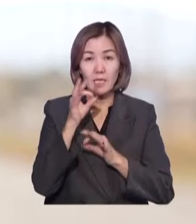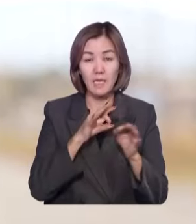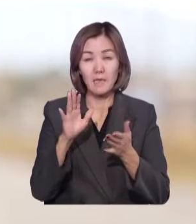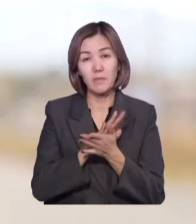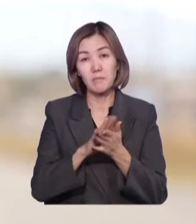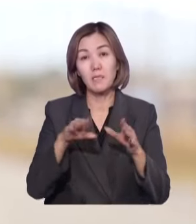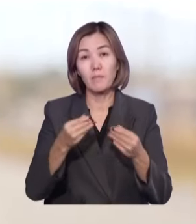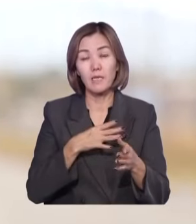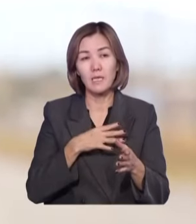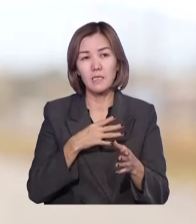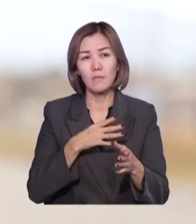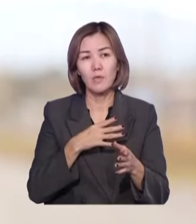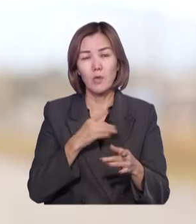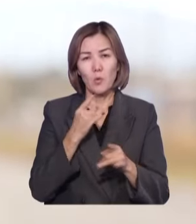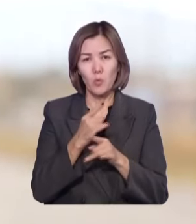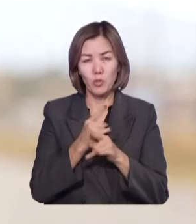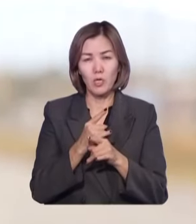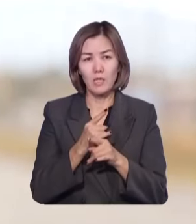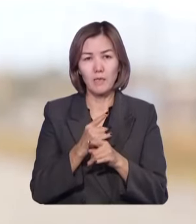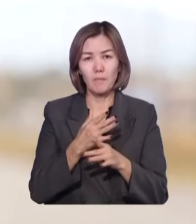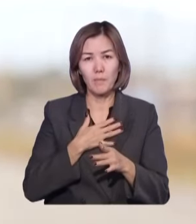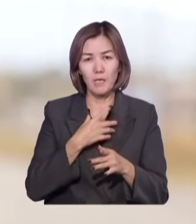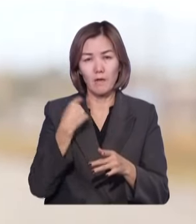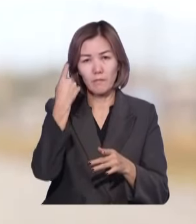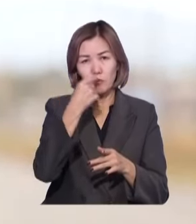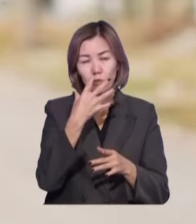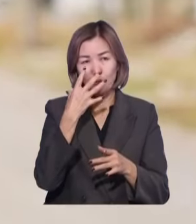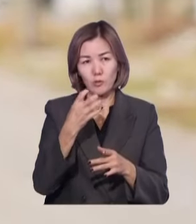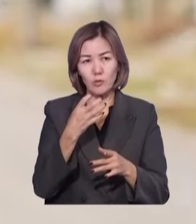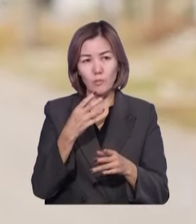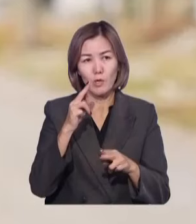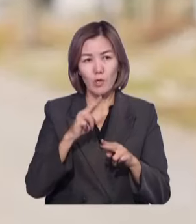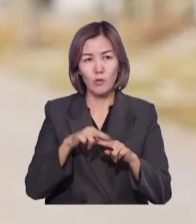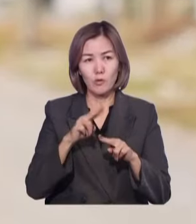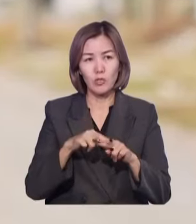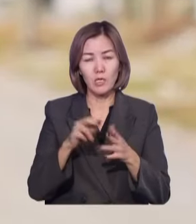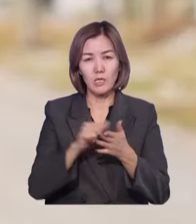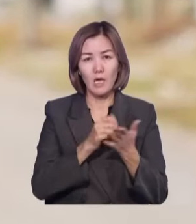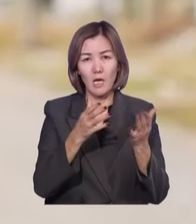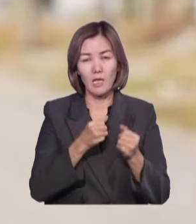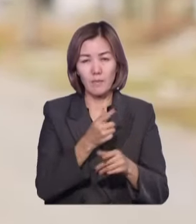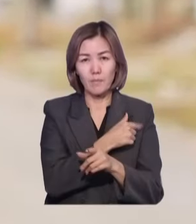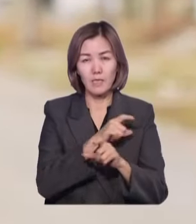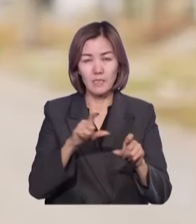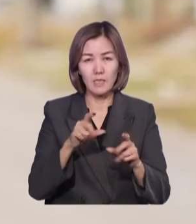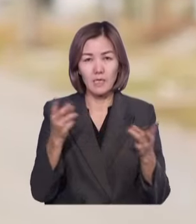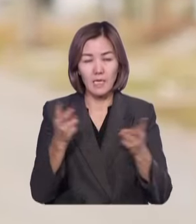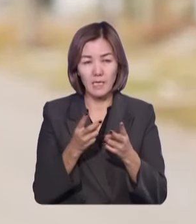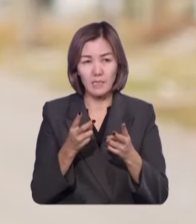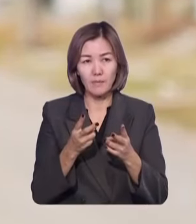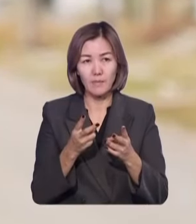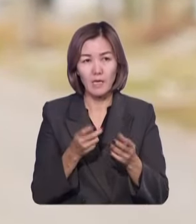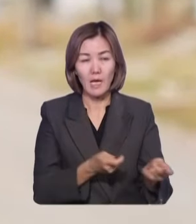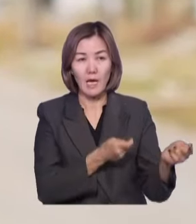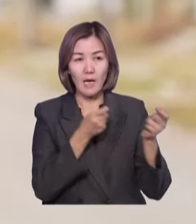беріледі деген сылтаумен келіп, жаңа мені сүйретке түсіріп, құжатымды алып, медициналық орталыққа керексіздердің документтеріңіз